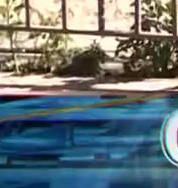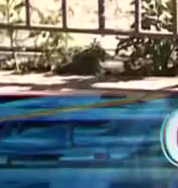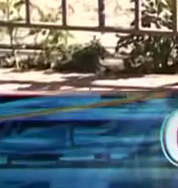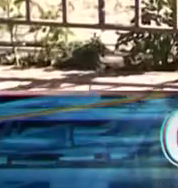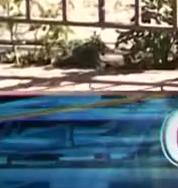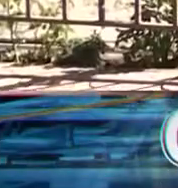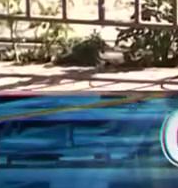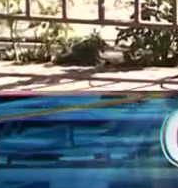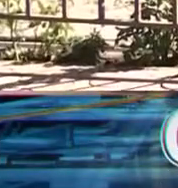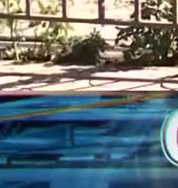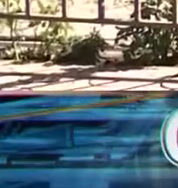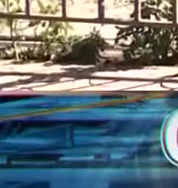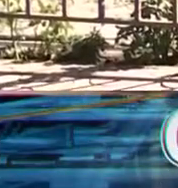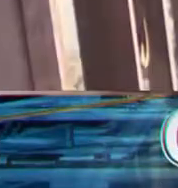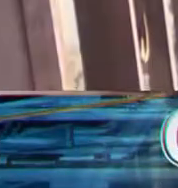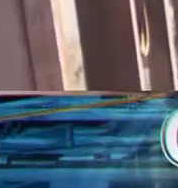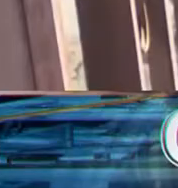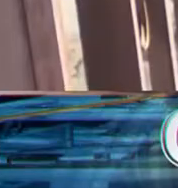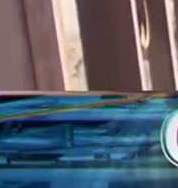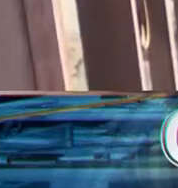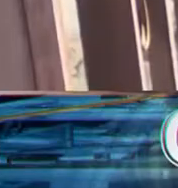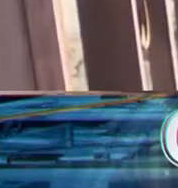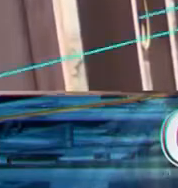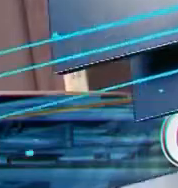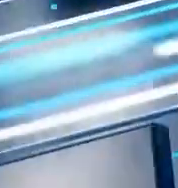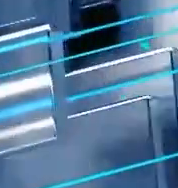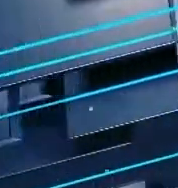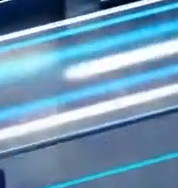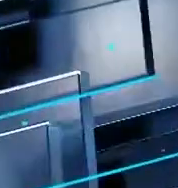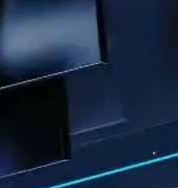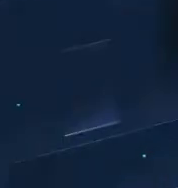Хочу в садик. В области начали работу детские сады.